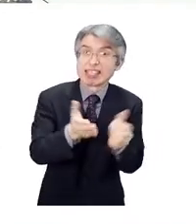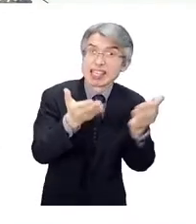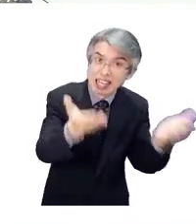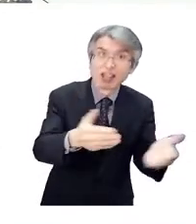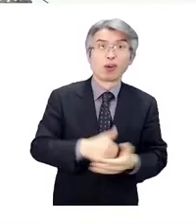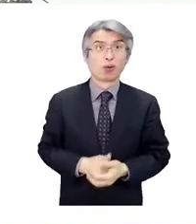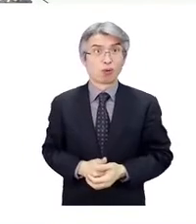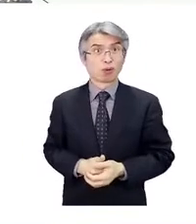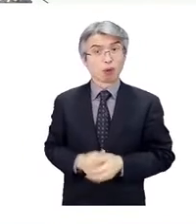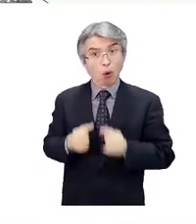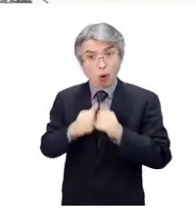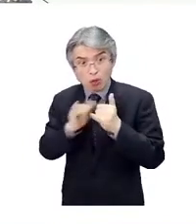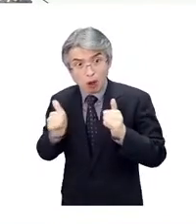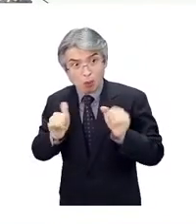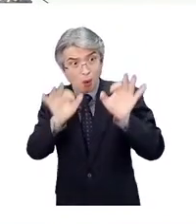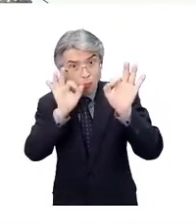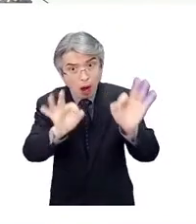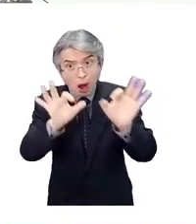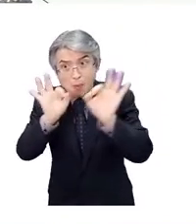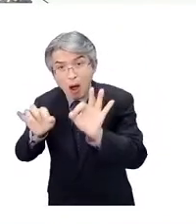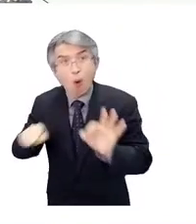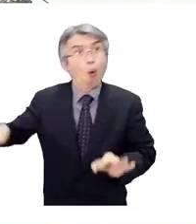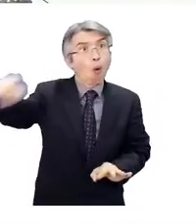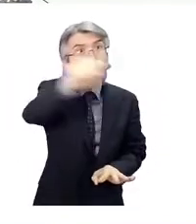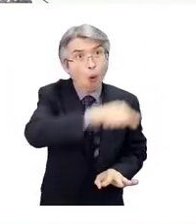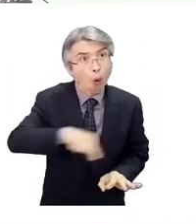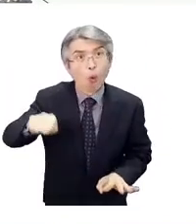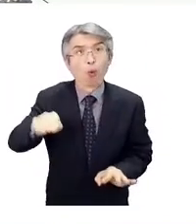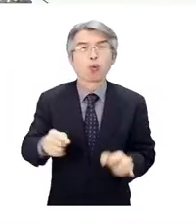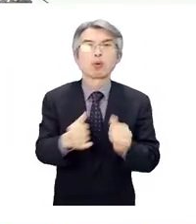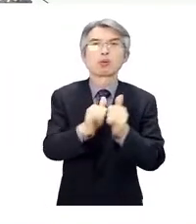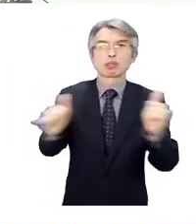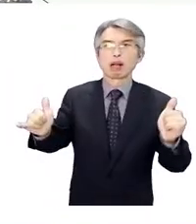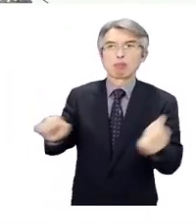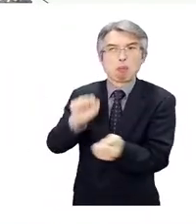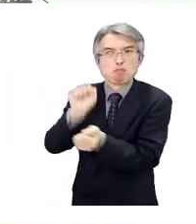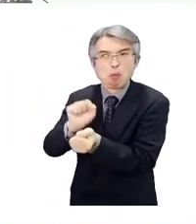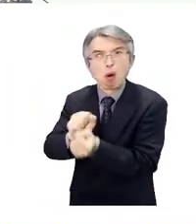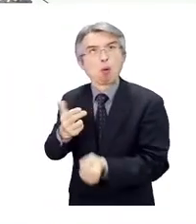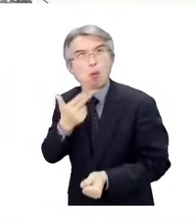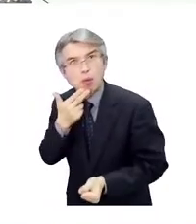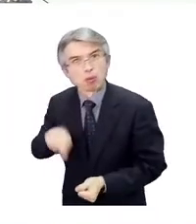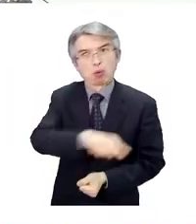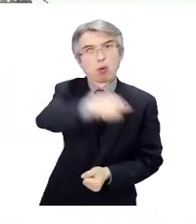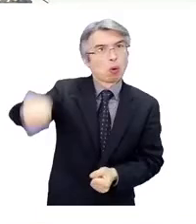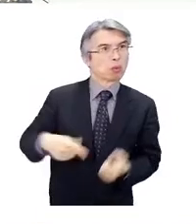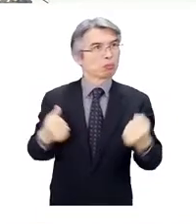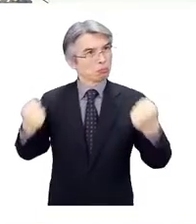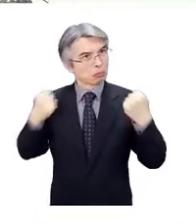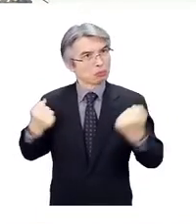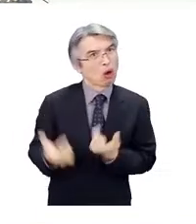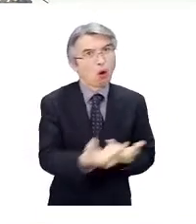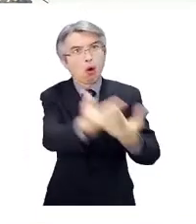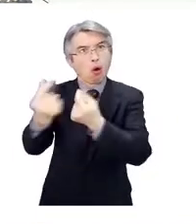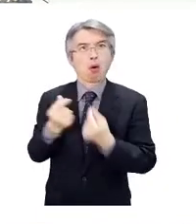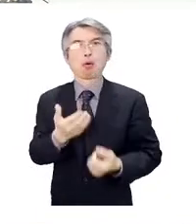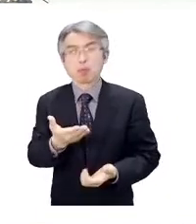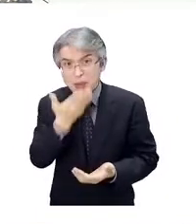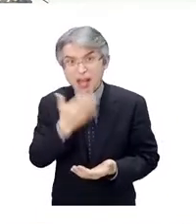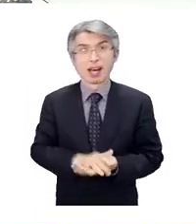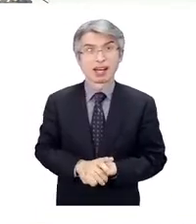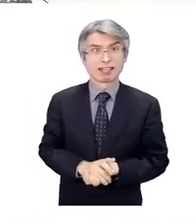등 국민들의 건강 보전에 기여하였습니다. 이후 국난 극복에 더하여서 비대면화에